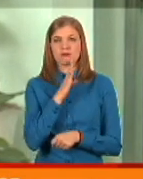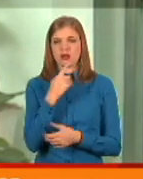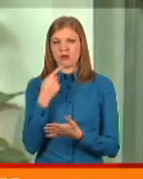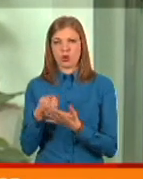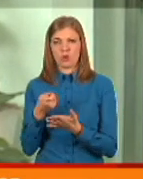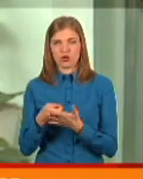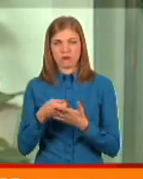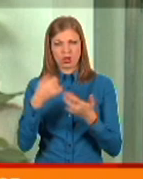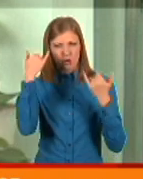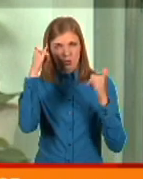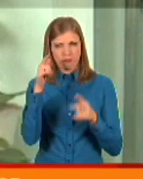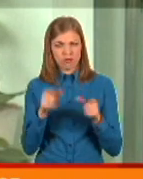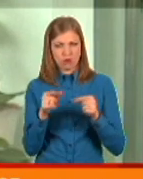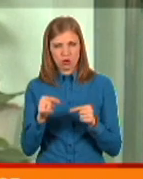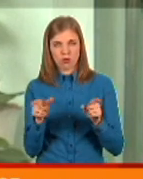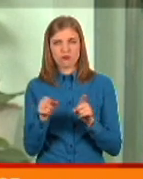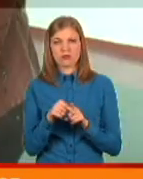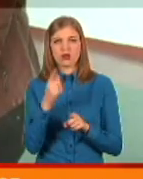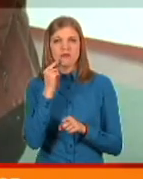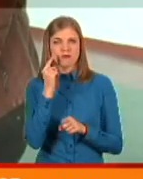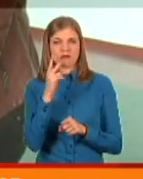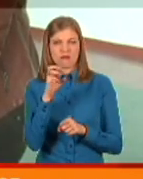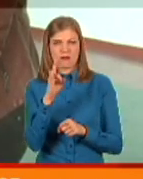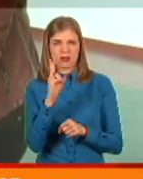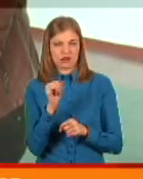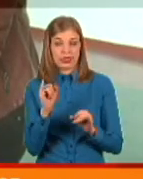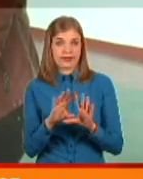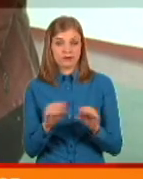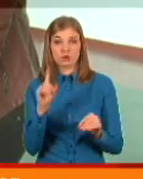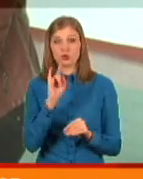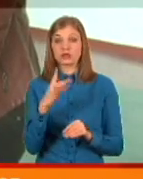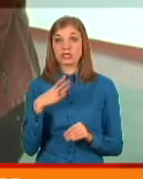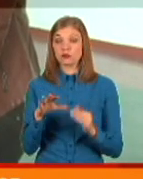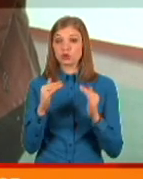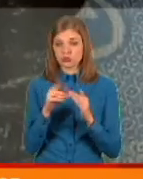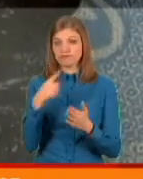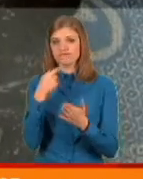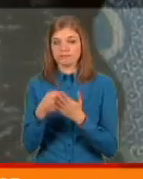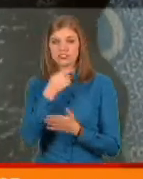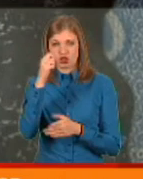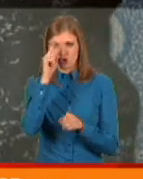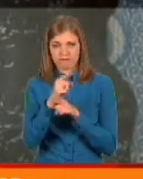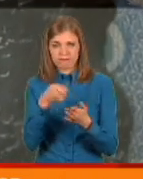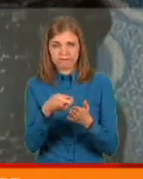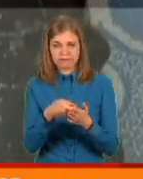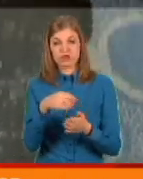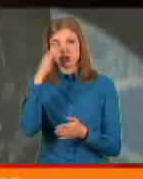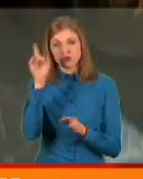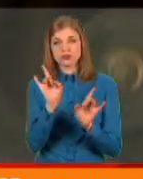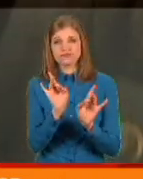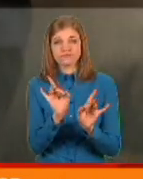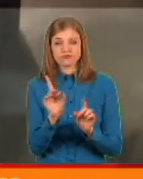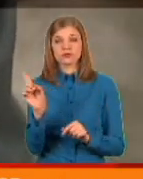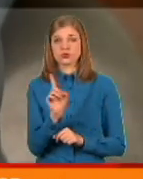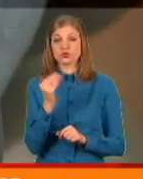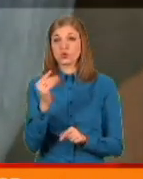кормила коров'ям молоком, сманкою і все. Поки мами не було вдома, маленьку Вероніку годував старший брат. Хлопчик розповів